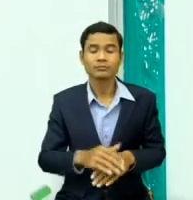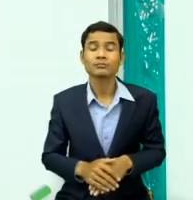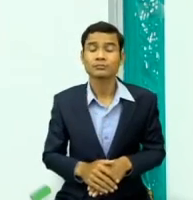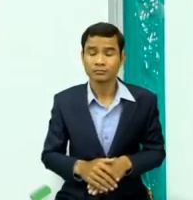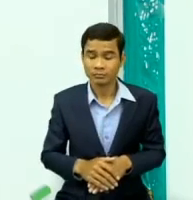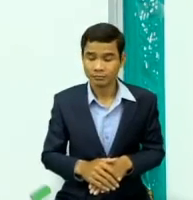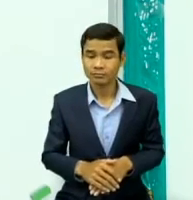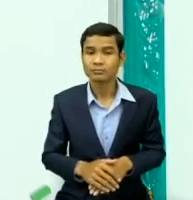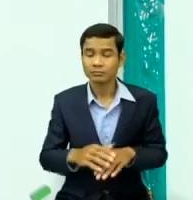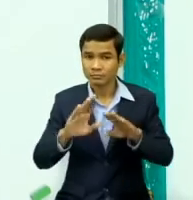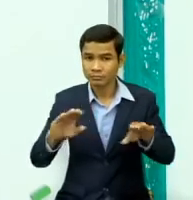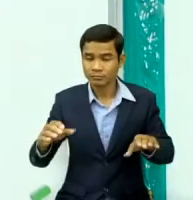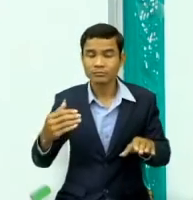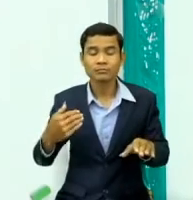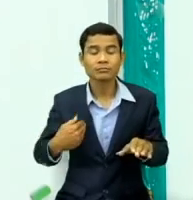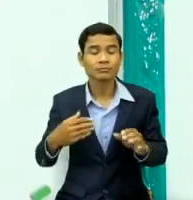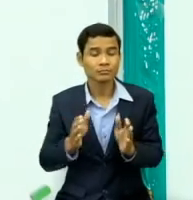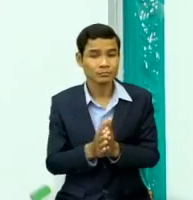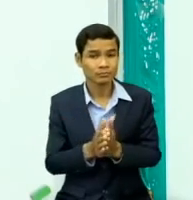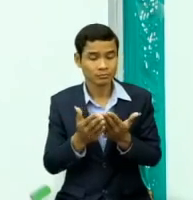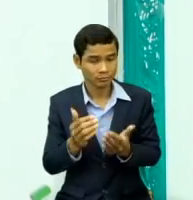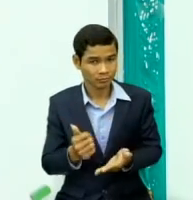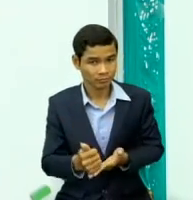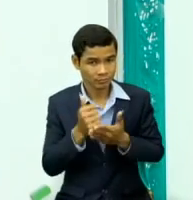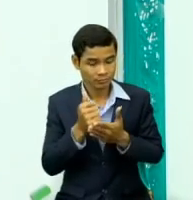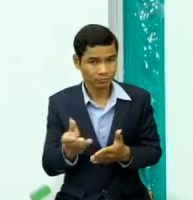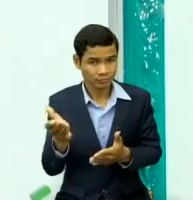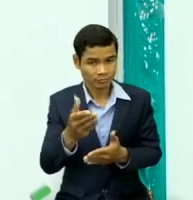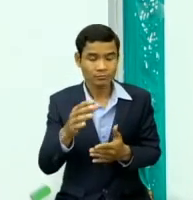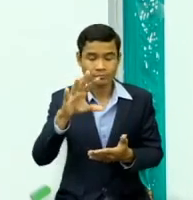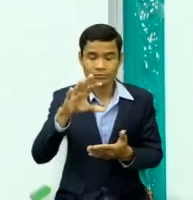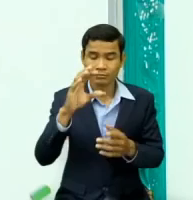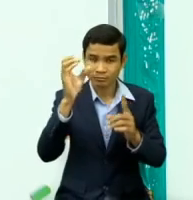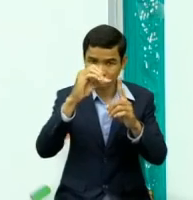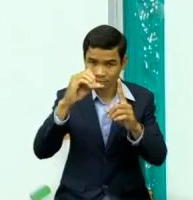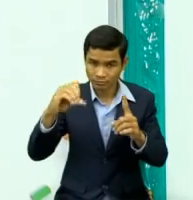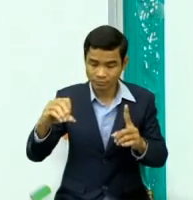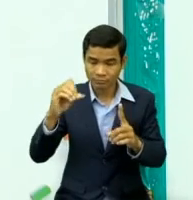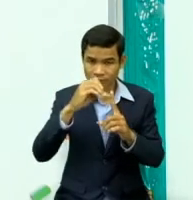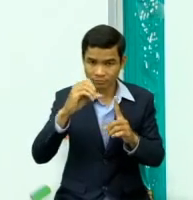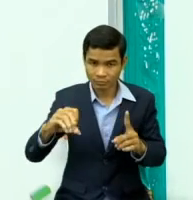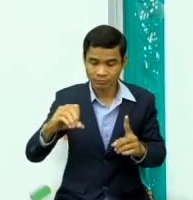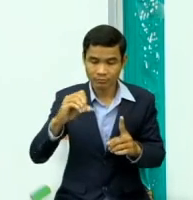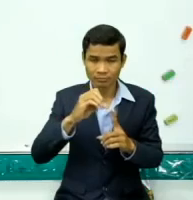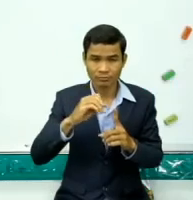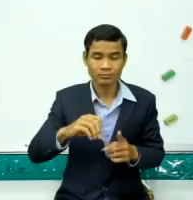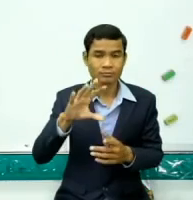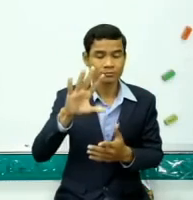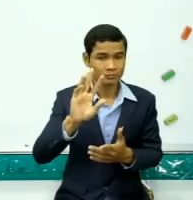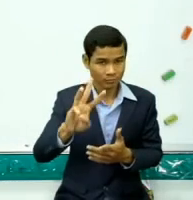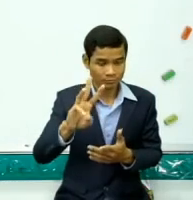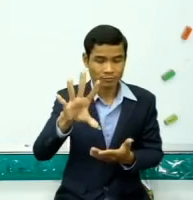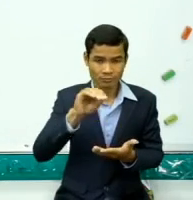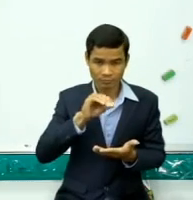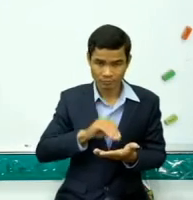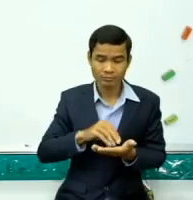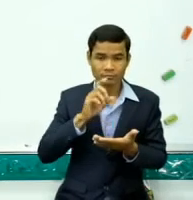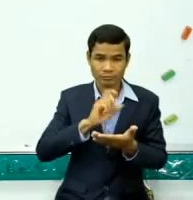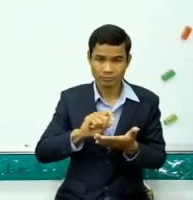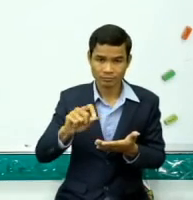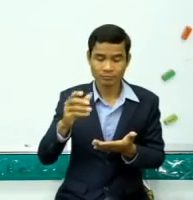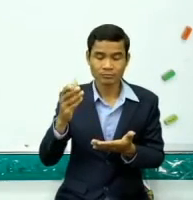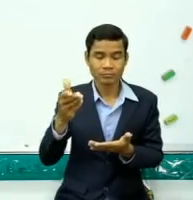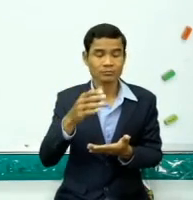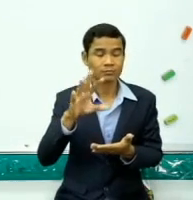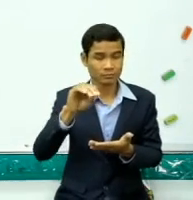chà con có đây miên xịp hơi chấm nồi chà con sang là ba tặng bay này đã cho tới khăn ông xịp hơi được bỏ con nè con ná chà